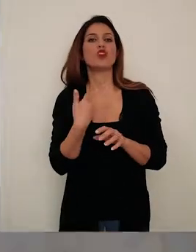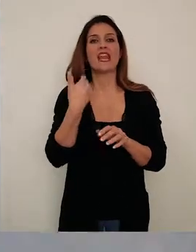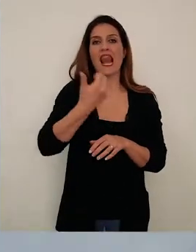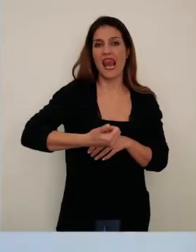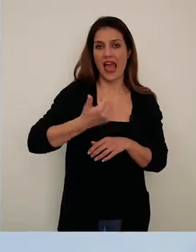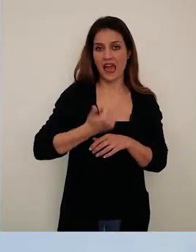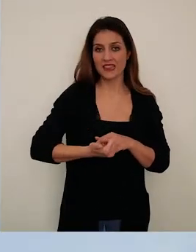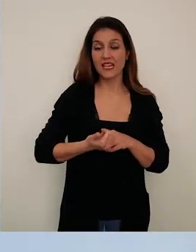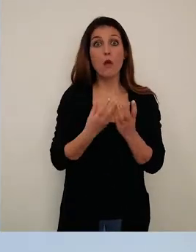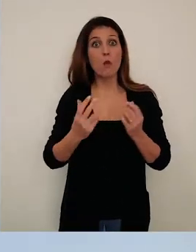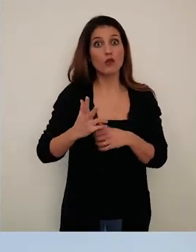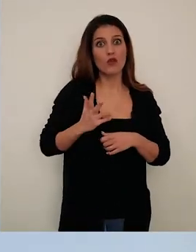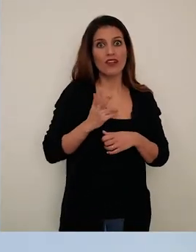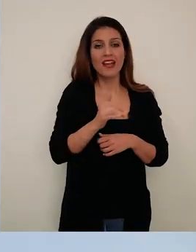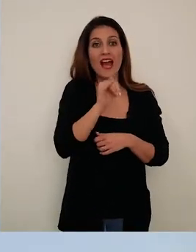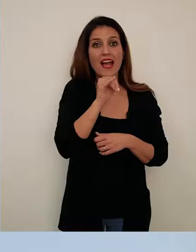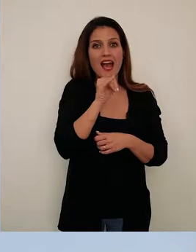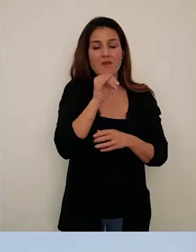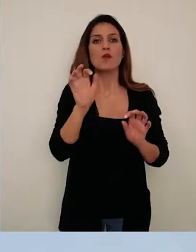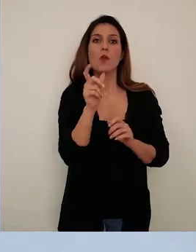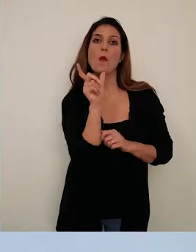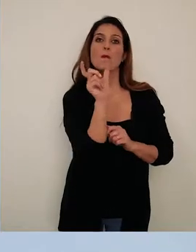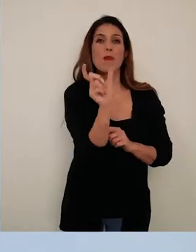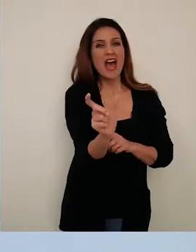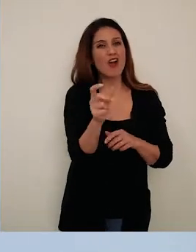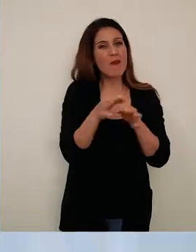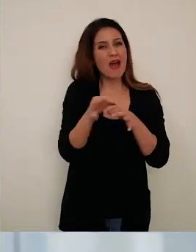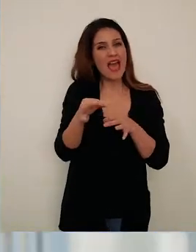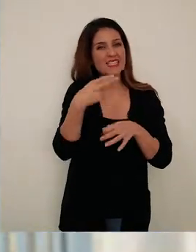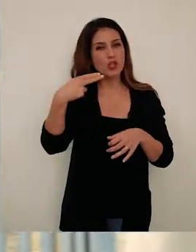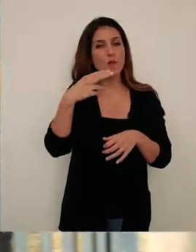di capre, come dal toponimo nel nome Capra Ricca.